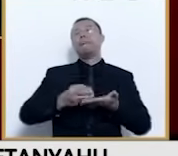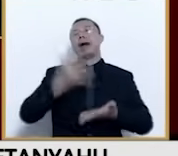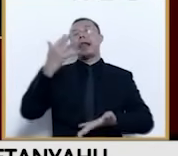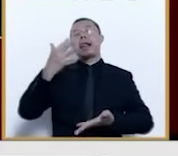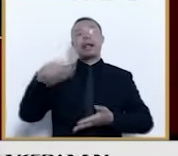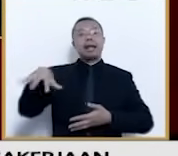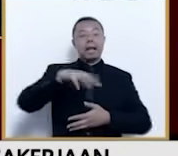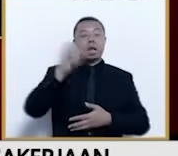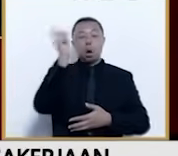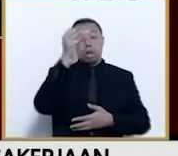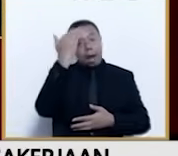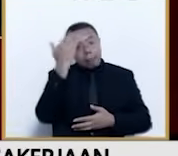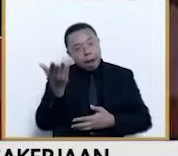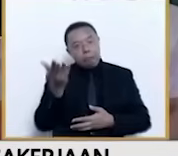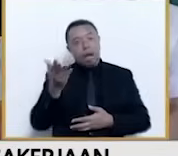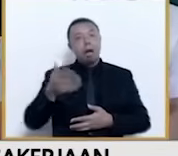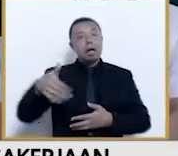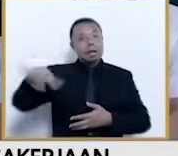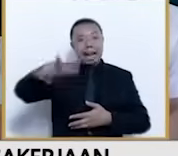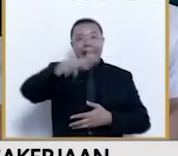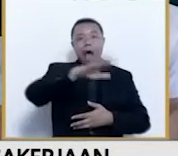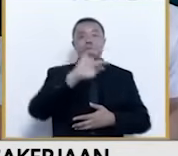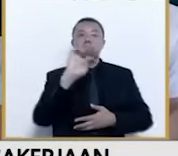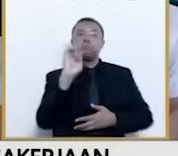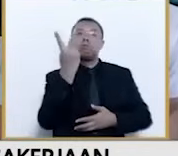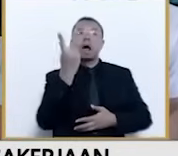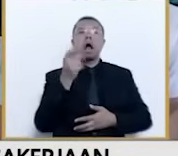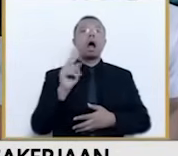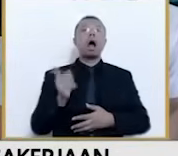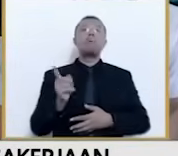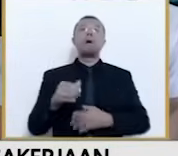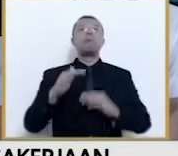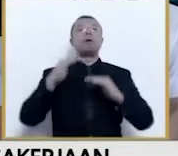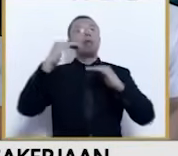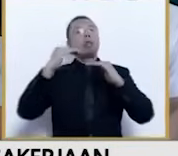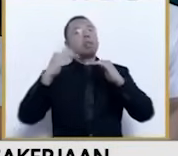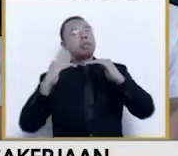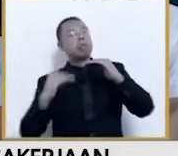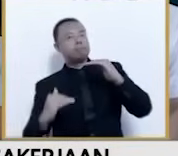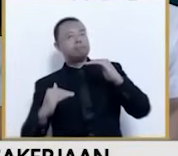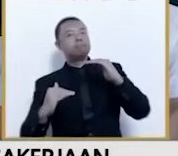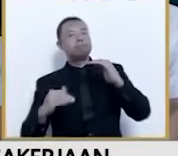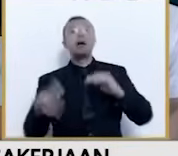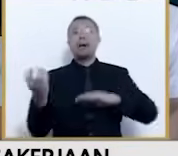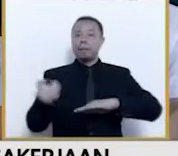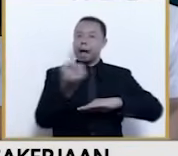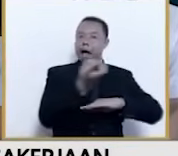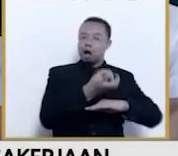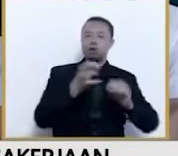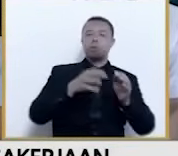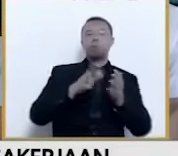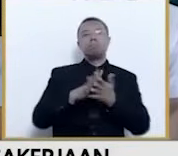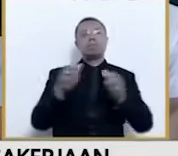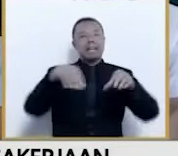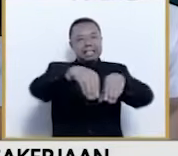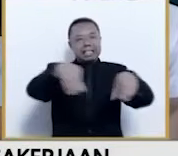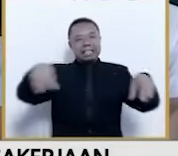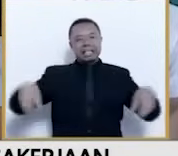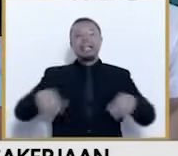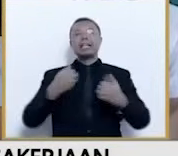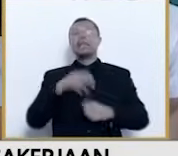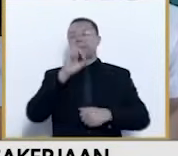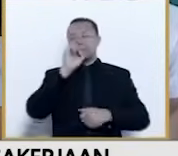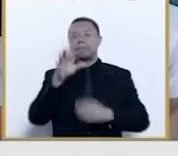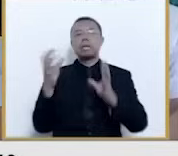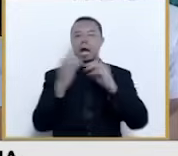di utara akibat perubahan iklim juga gaya hidup kita. Tanah sudah turun. Solusi mangrove, kombinasi giant seawall bisa kita